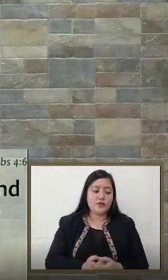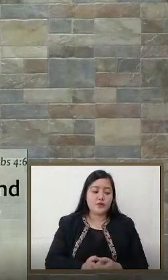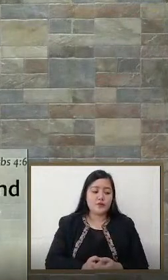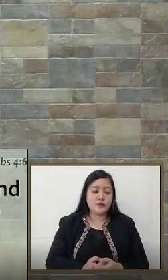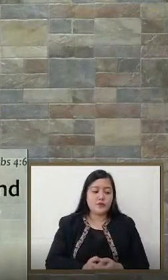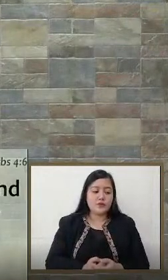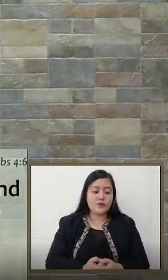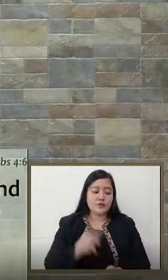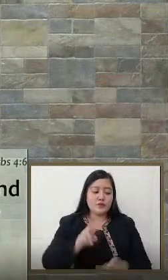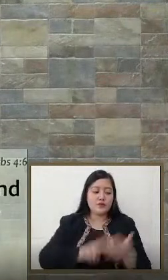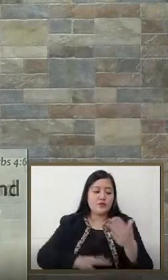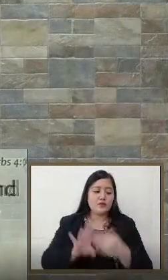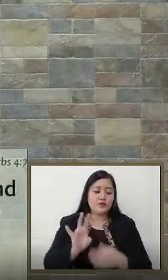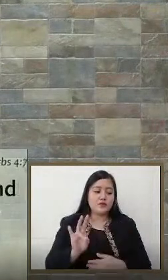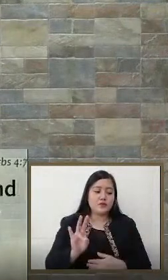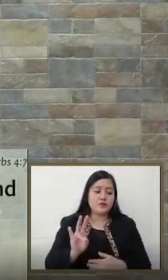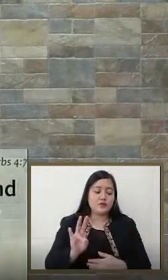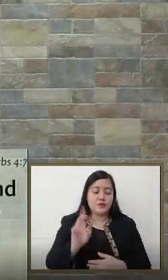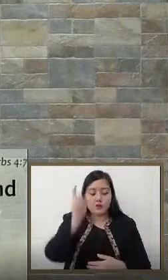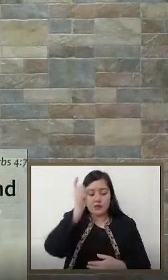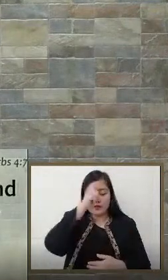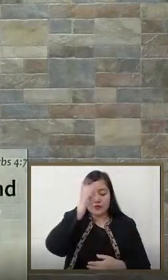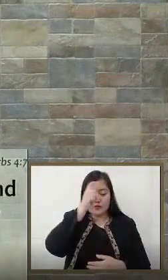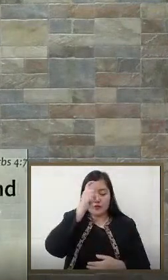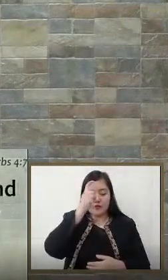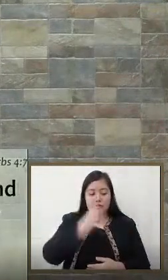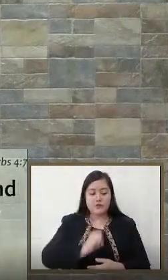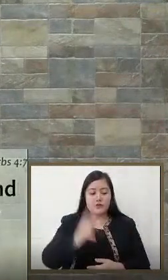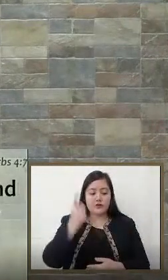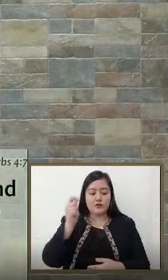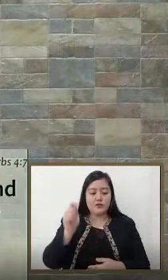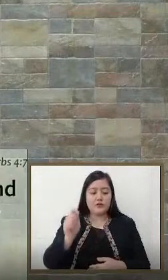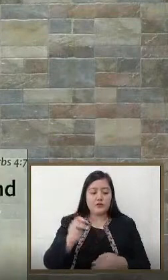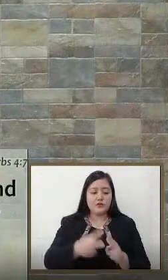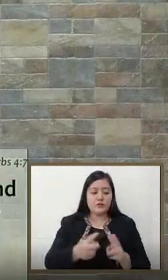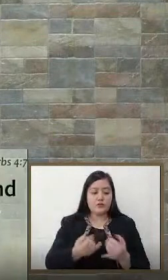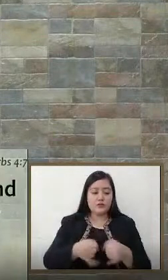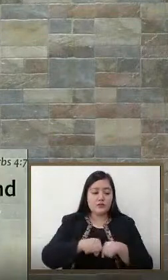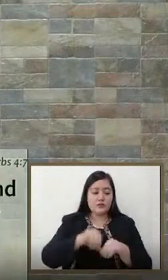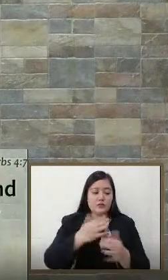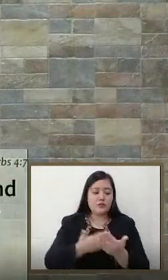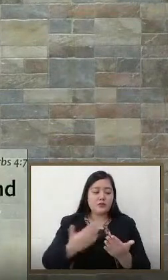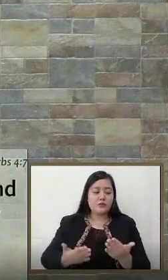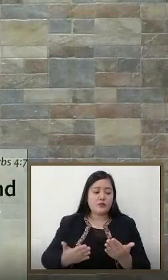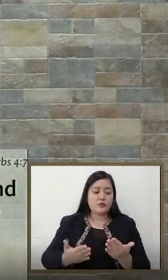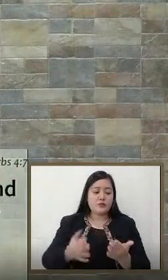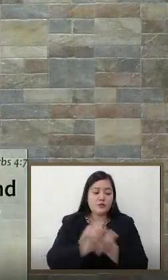7. Wisdom is the principal thing.